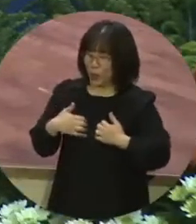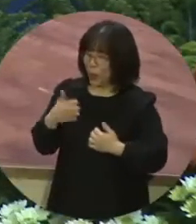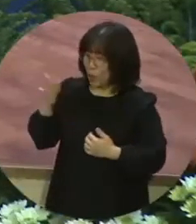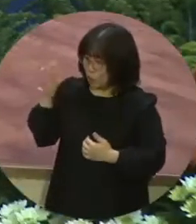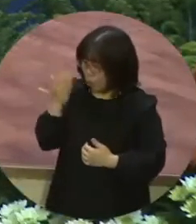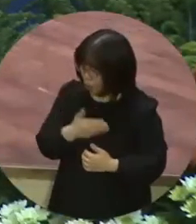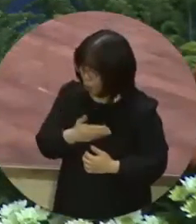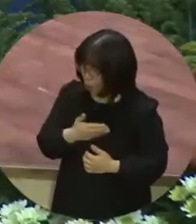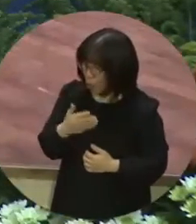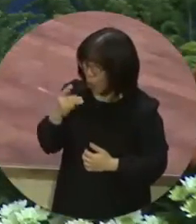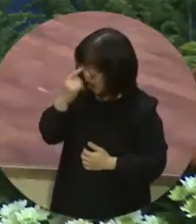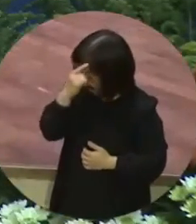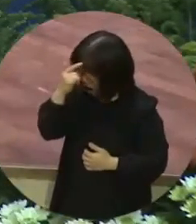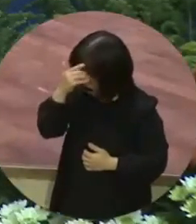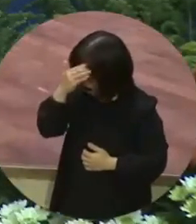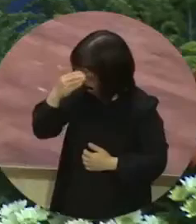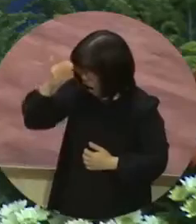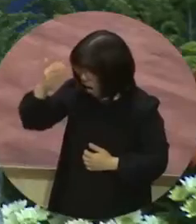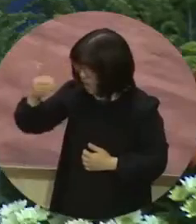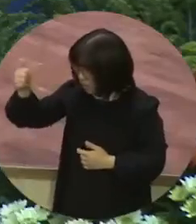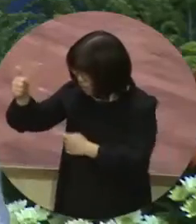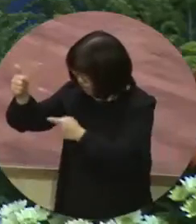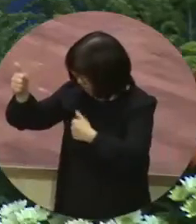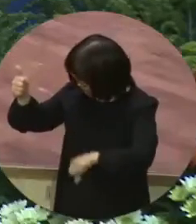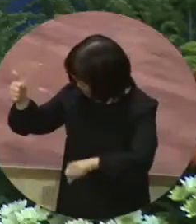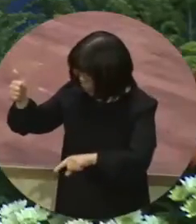저 할아버지가 아들을 낳았다.